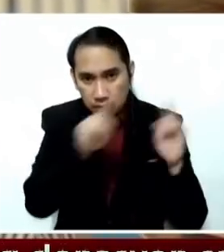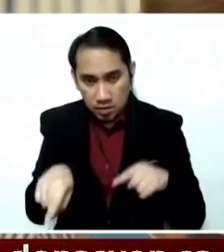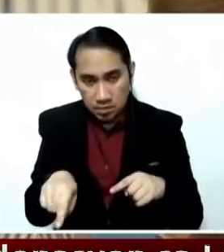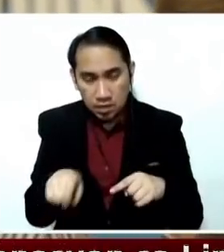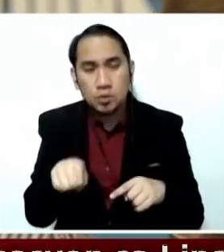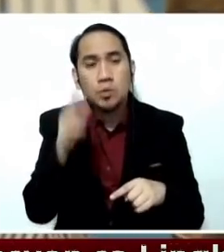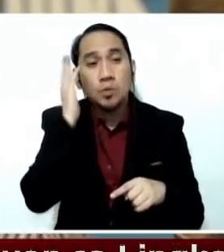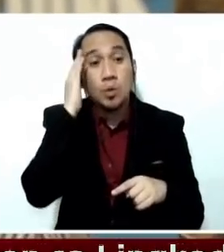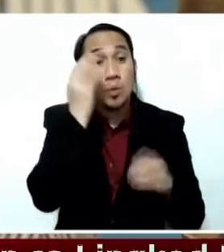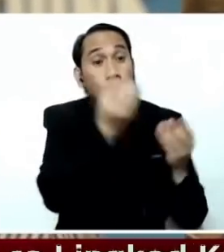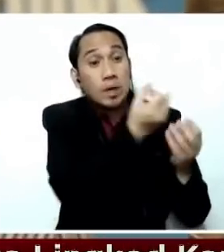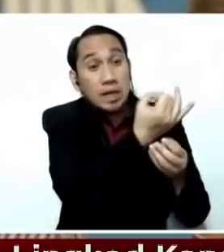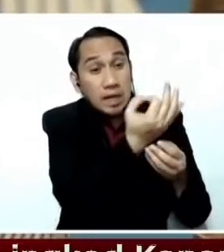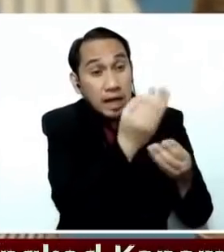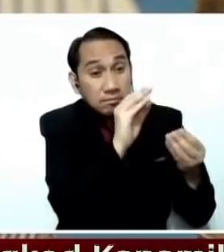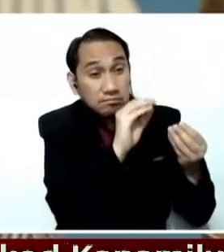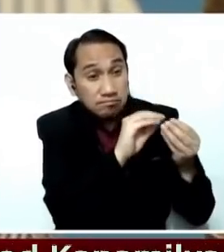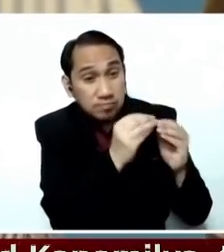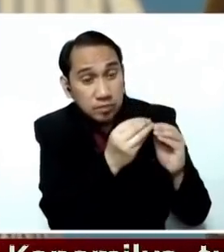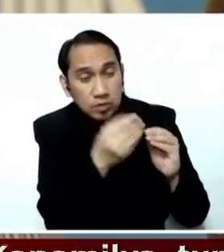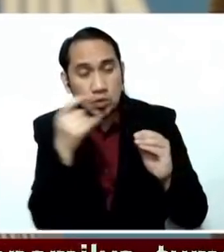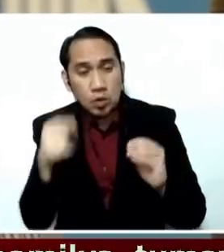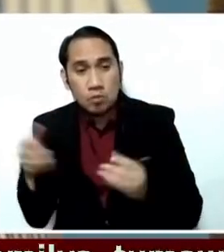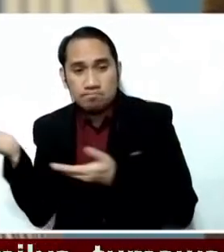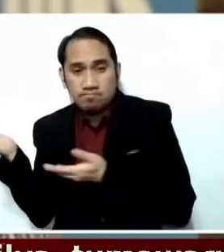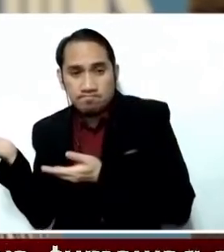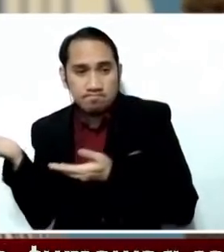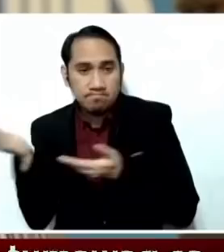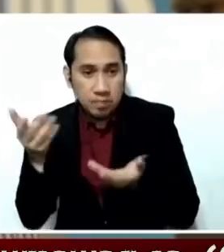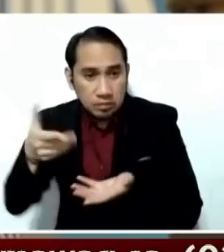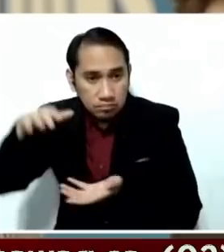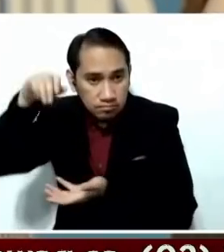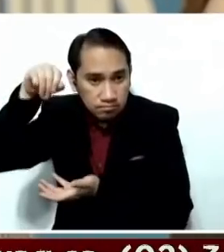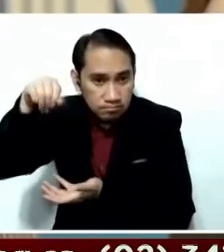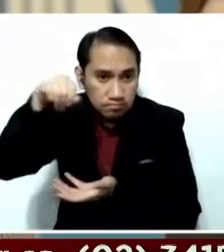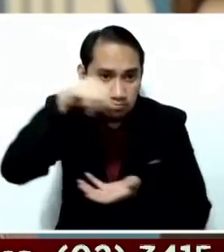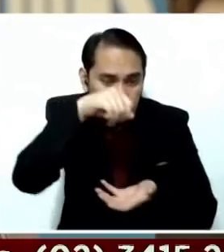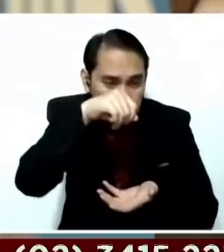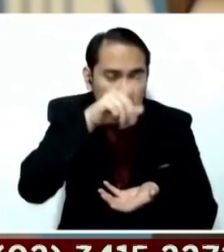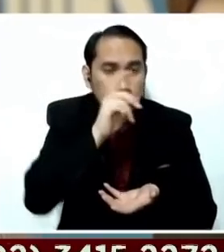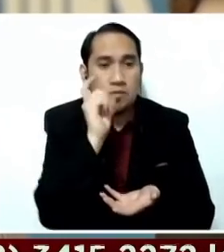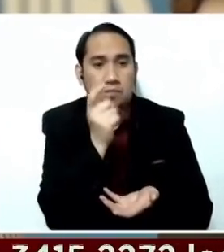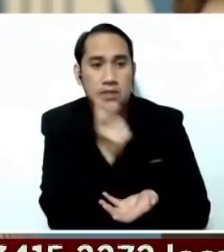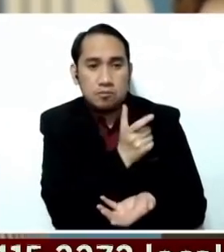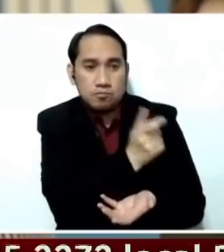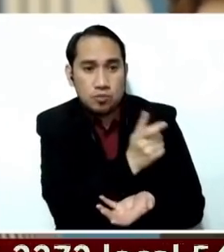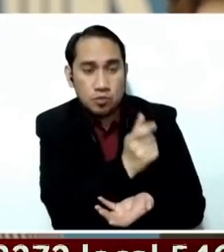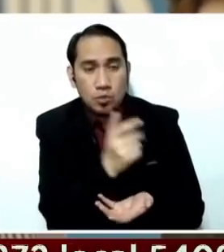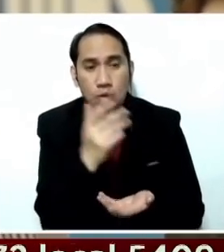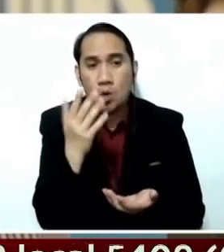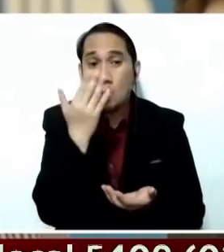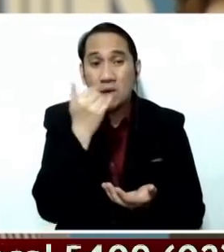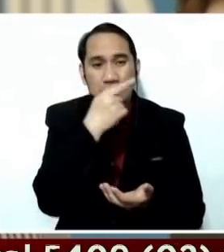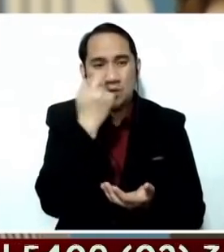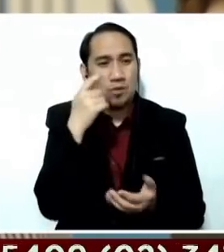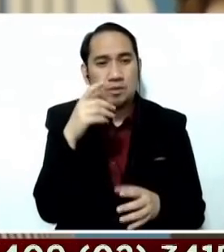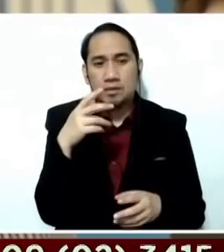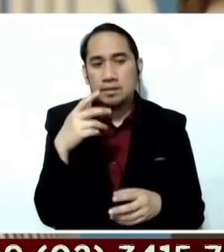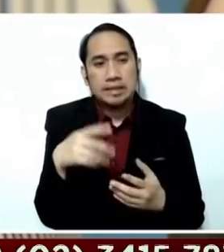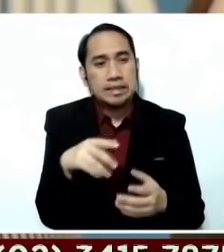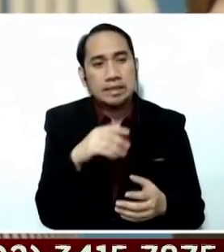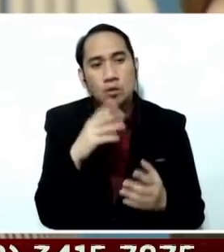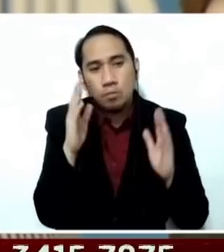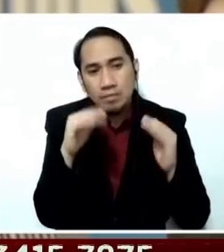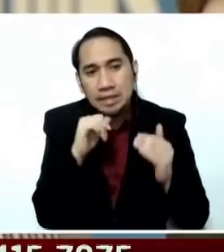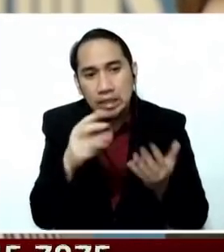magpapabakuna para yun lang ang dadali ng Santa Ana going to Ospital ng Maynila. Kasi hindi pwedeng masayang, tatapon na agad yan